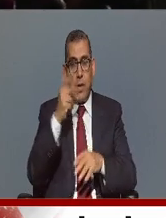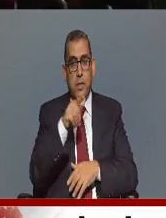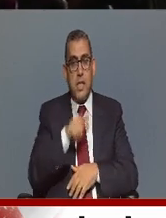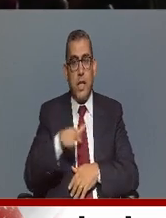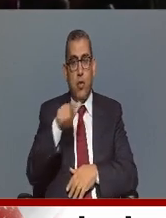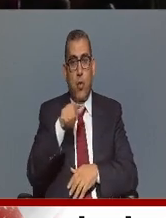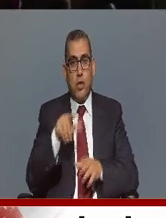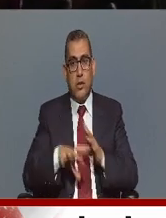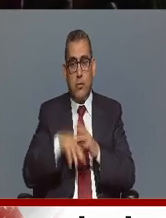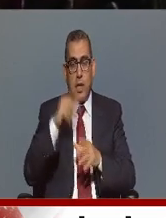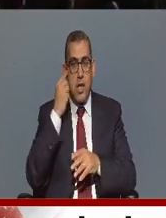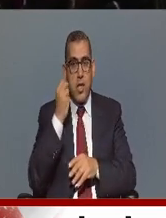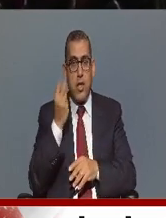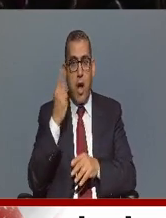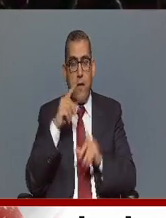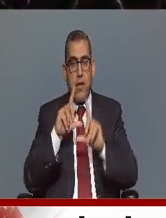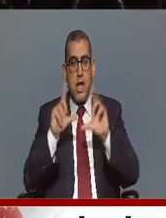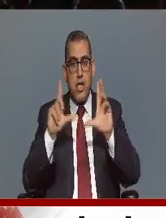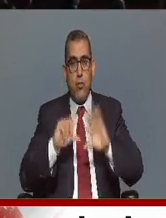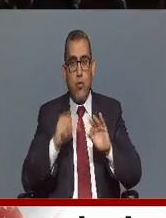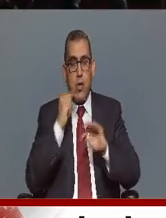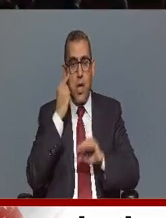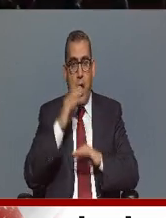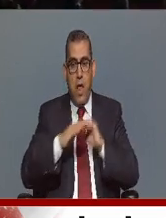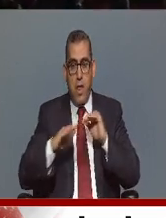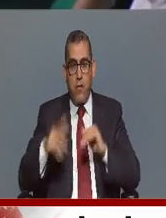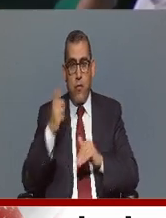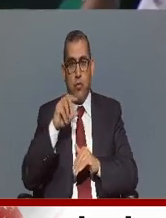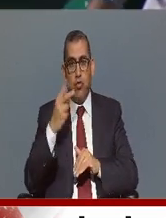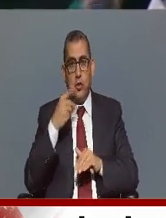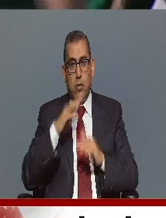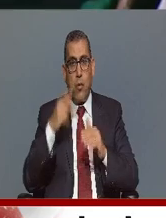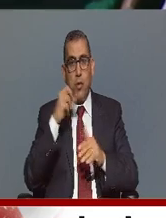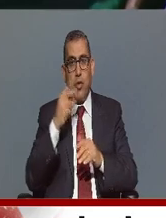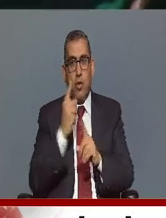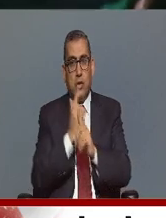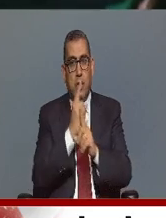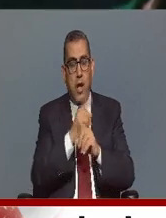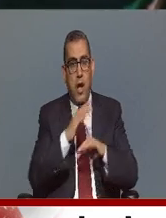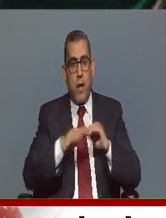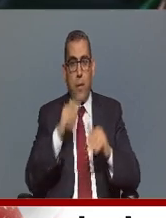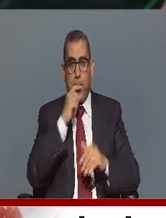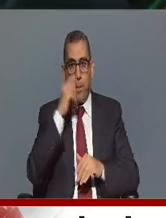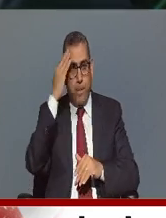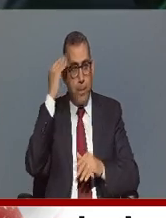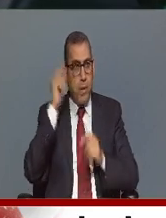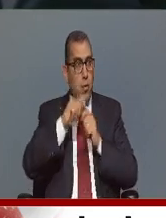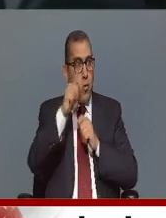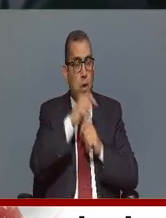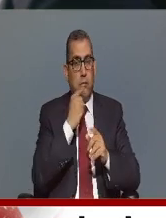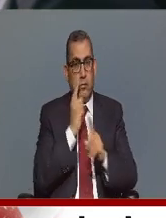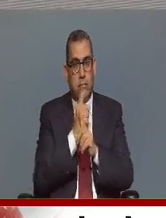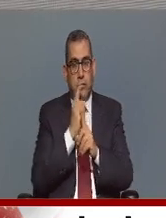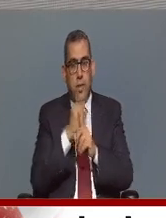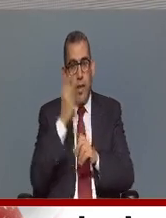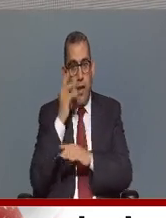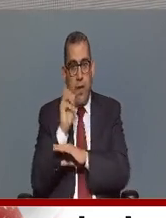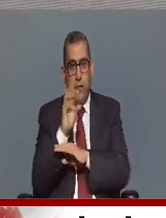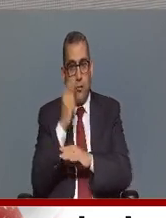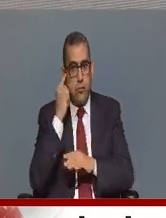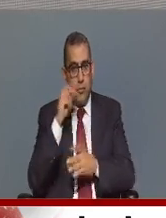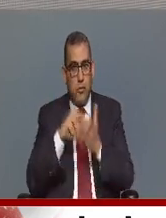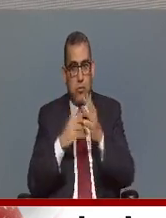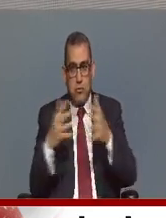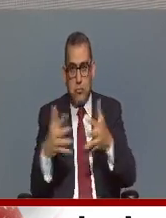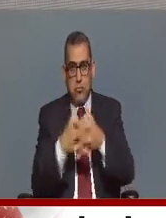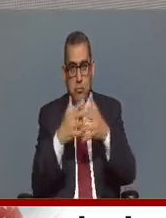أسبوع ثقافي للطفل و12 ملتقى للطفل و12 ملتقى للمرأة الحدودية. هذا المشروع قايم على فكرة دمج